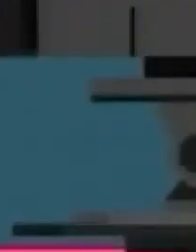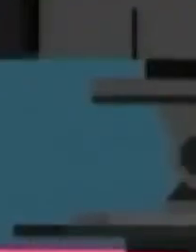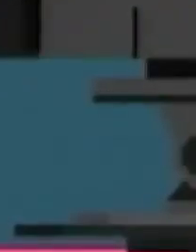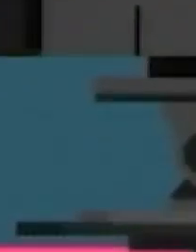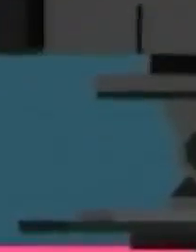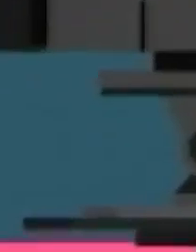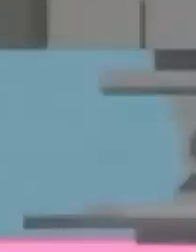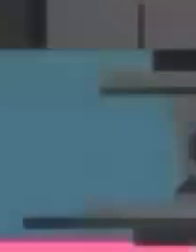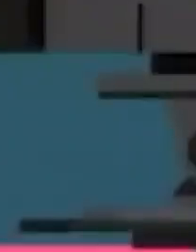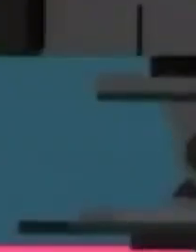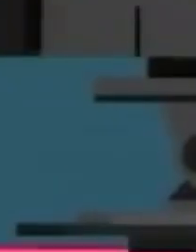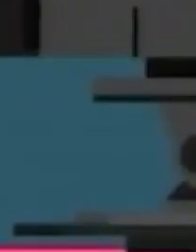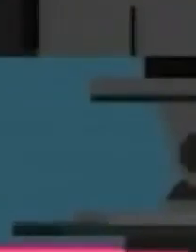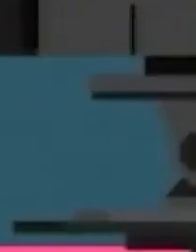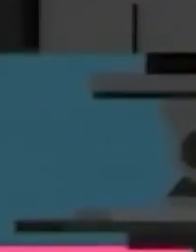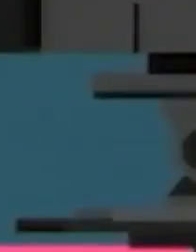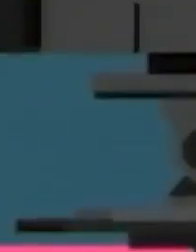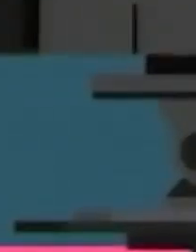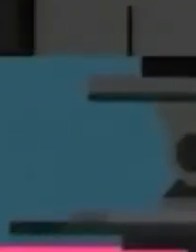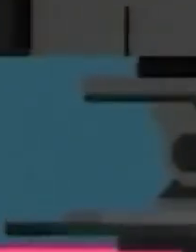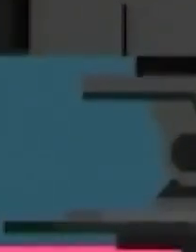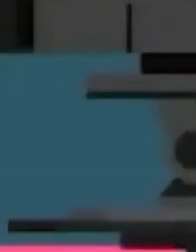تاني.